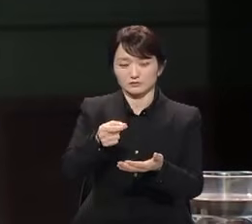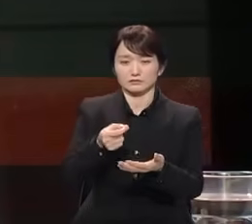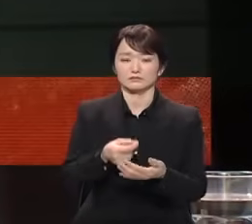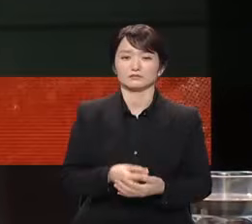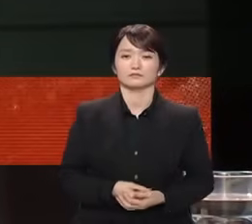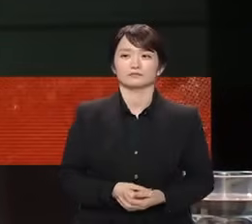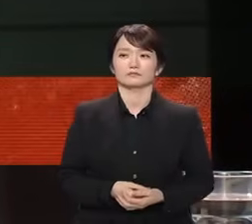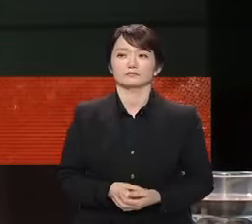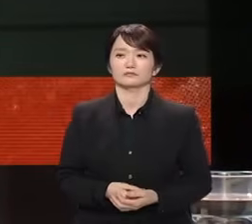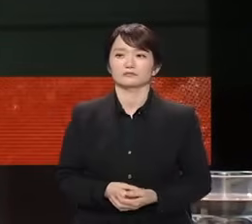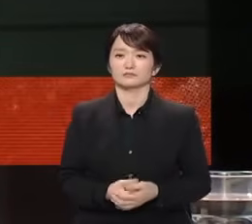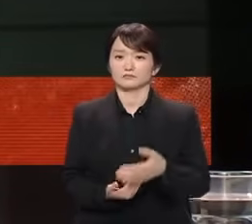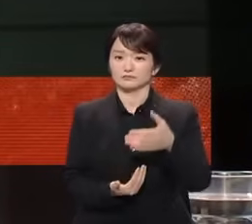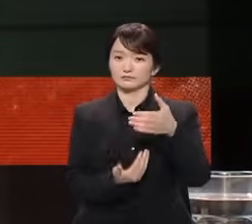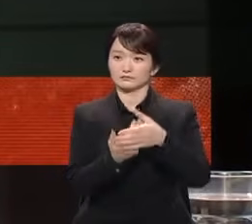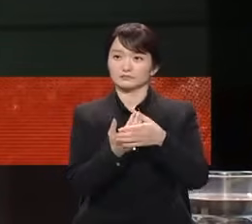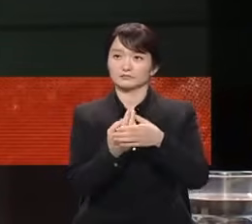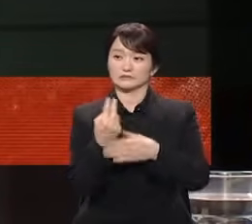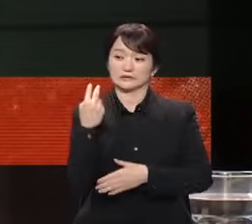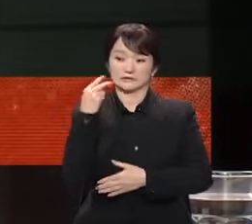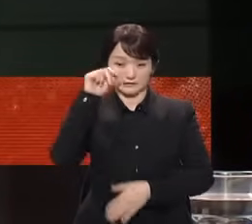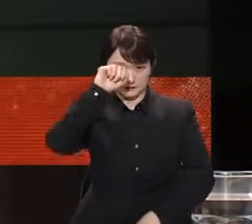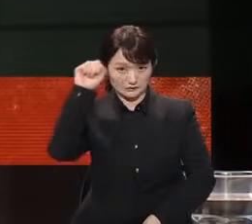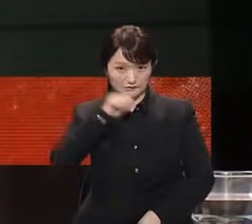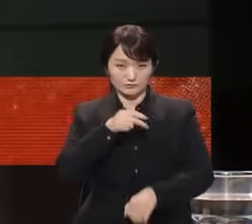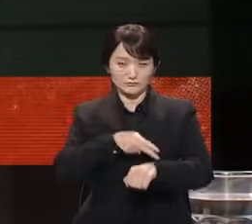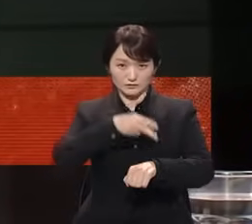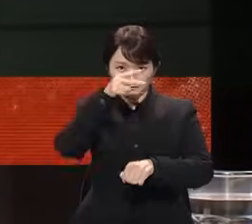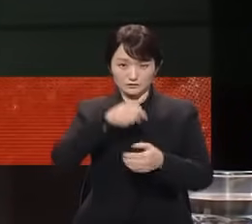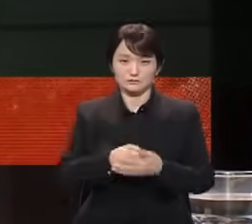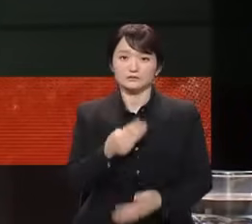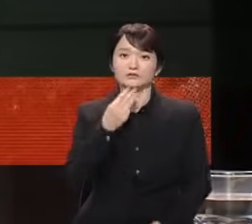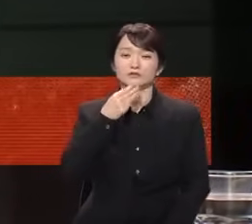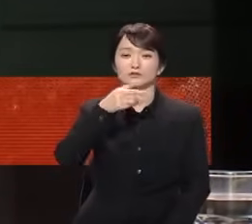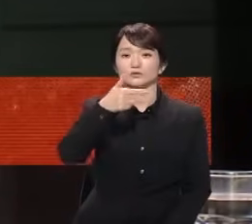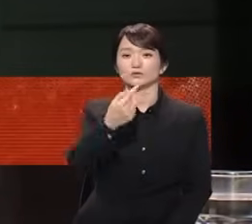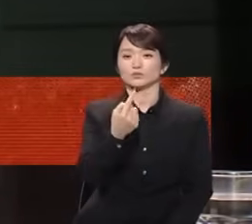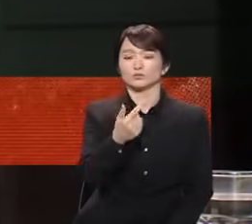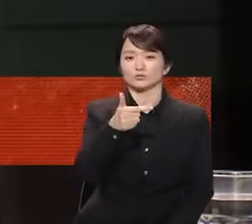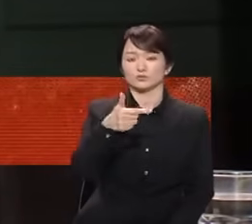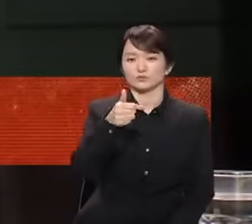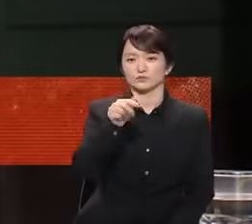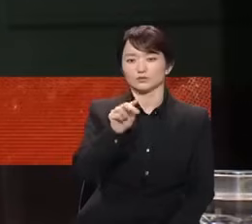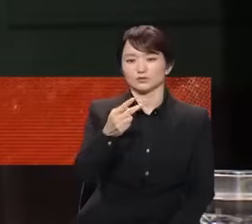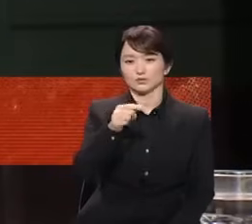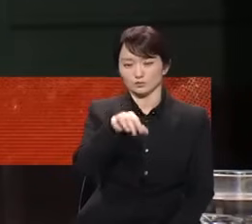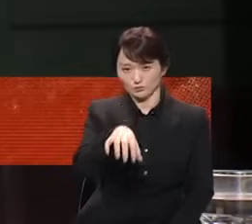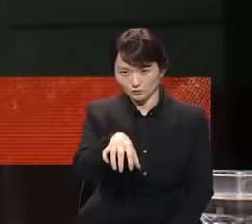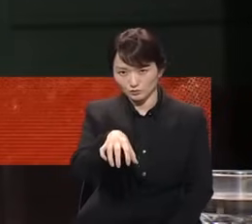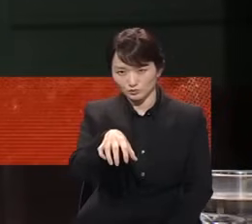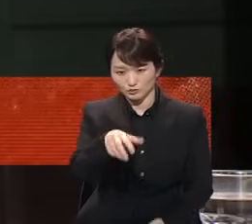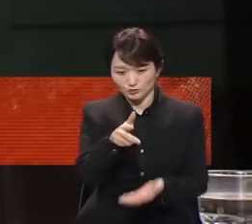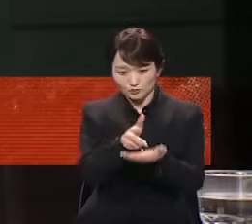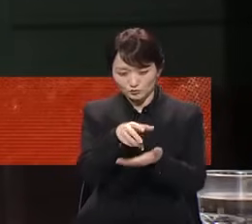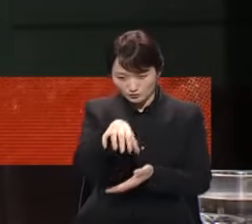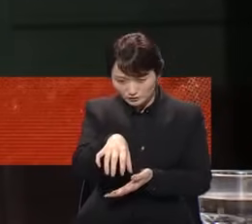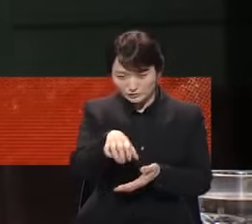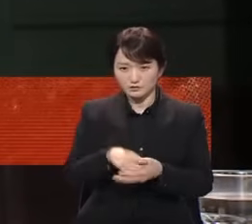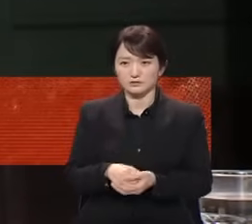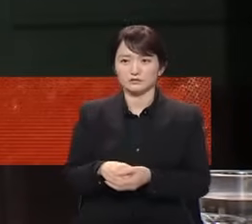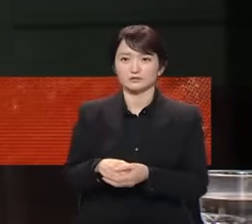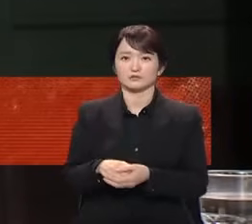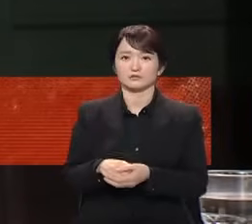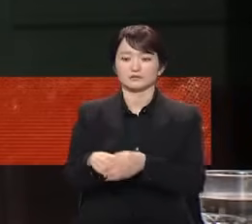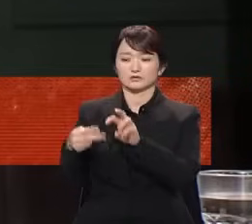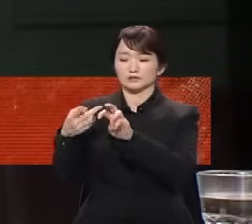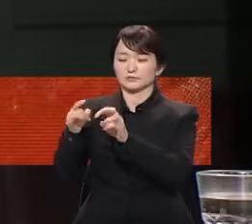보도에 따르면 사건이 일어난 게 그제 새벽 2시인데 이 서울 논현동의 한 빌라 주차장이었습니다. 30대 직원이, 그러니까 직원이 먼저